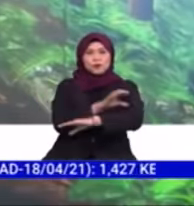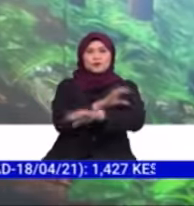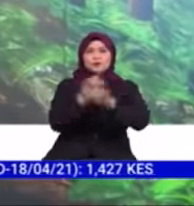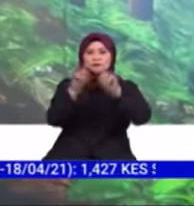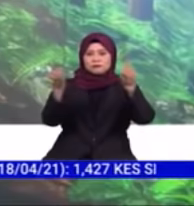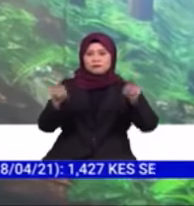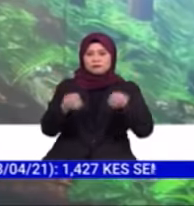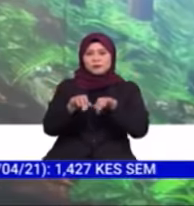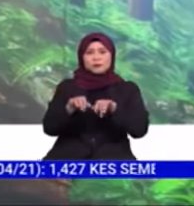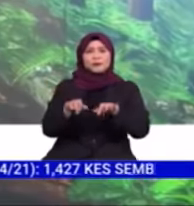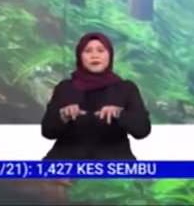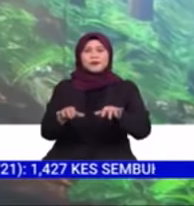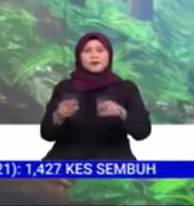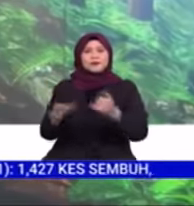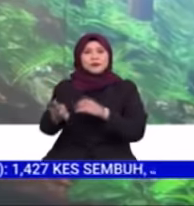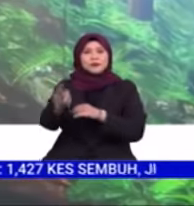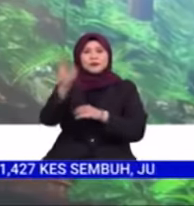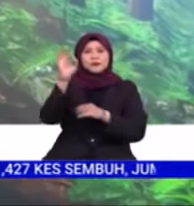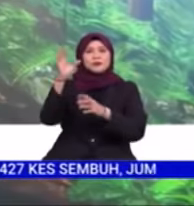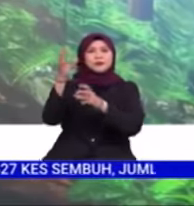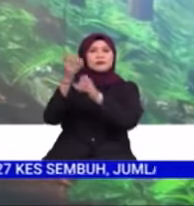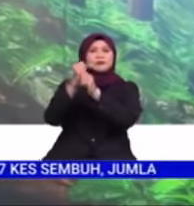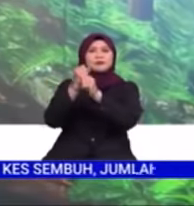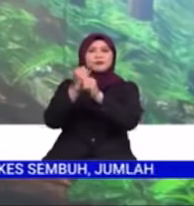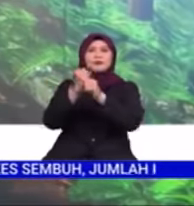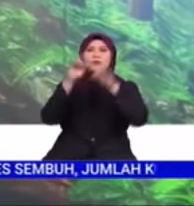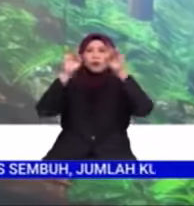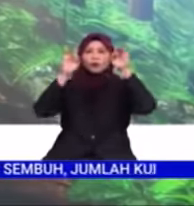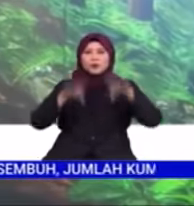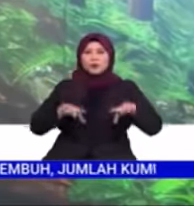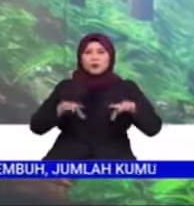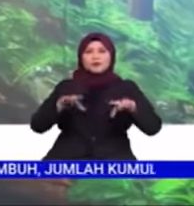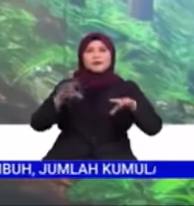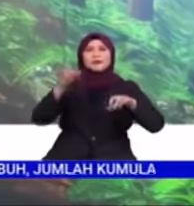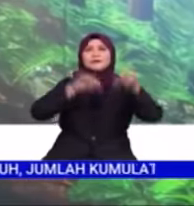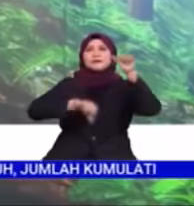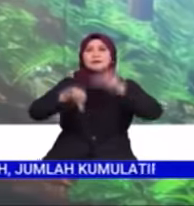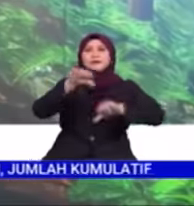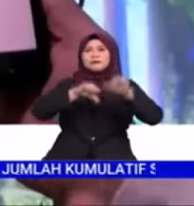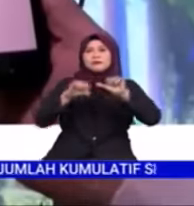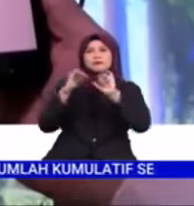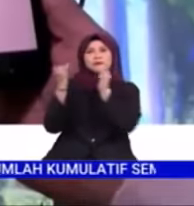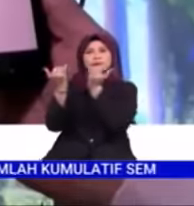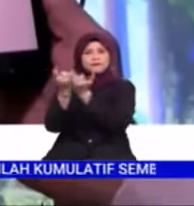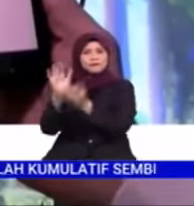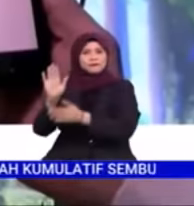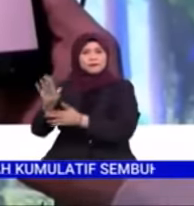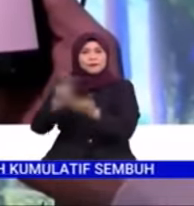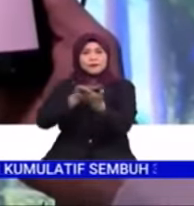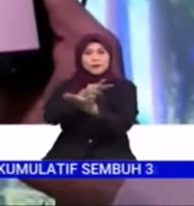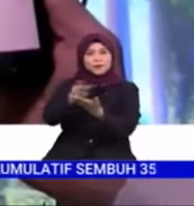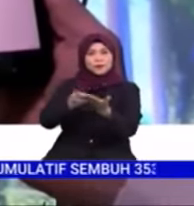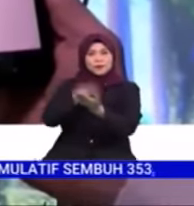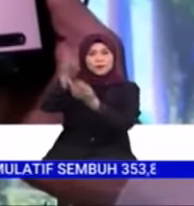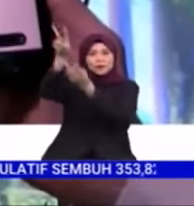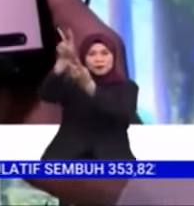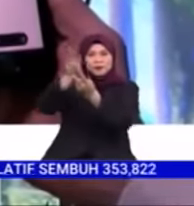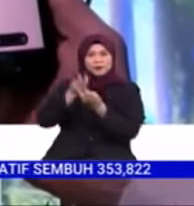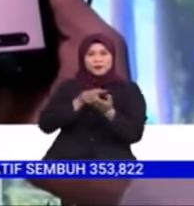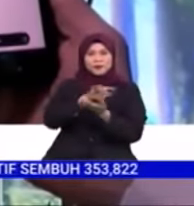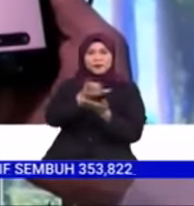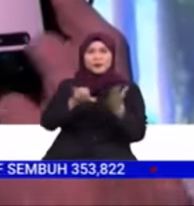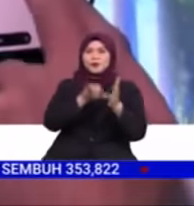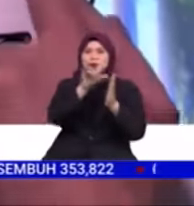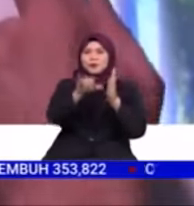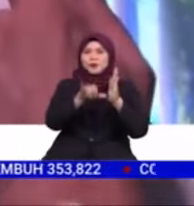menjadi kenyataan dengan penemuan jam pencapaian baru ujian sini kau syari'at mereka menusi video yang dimaknai di YouTube